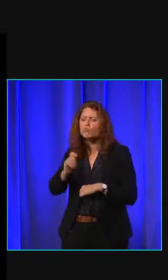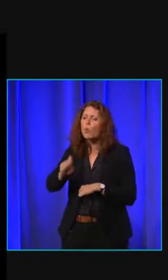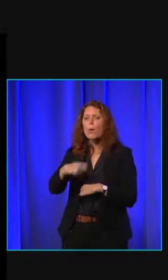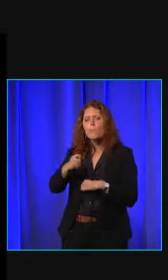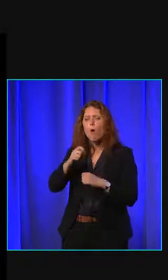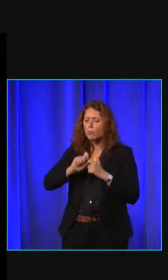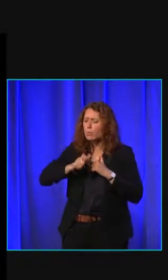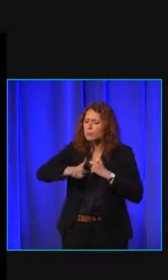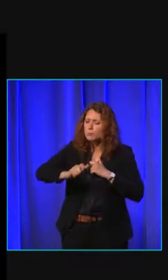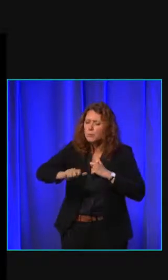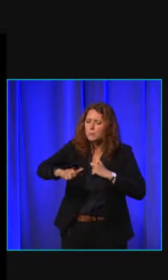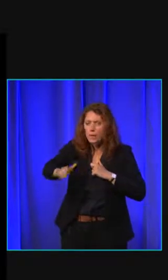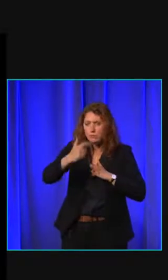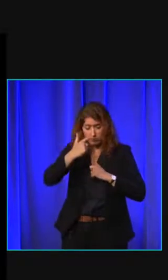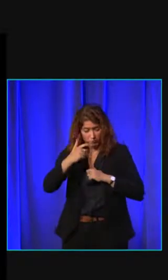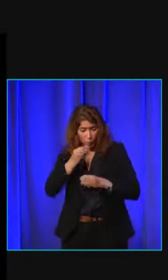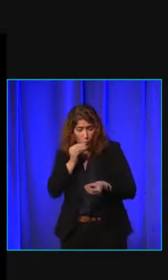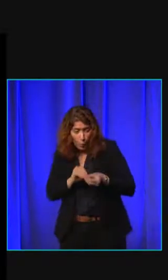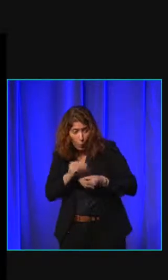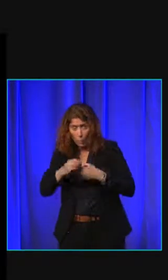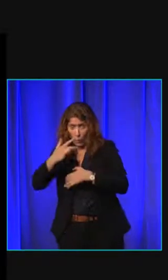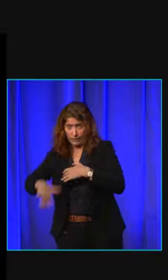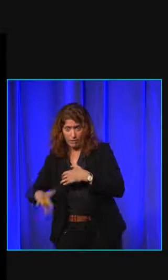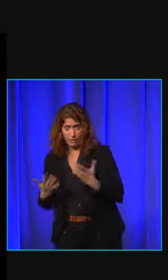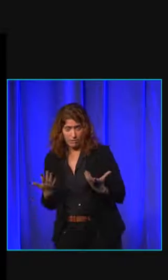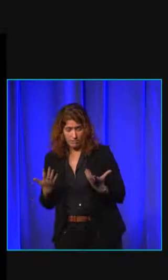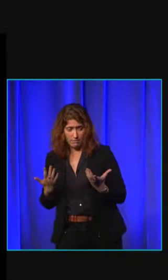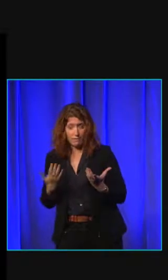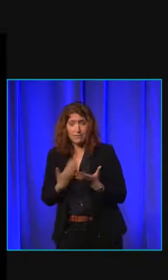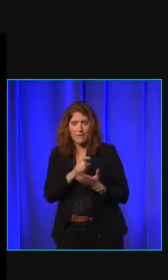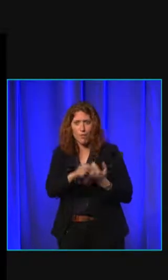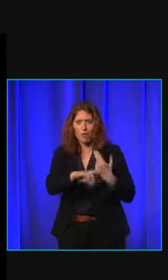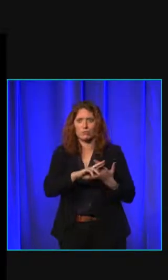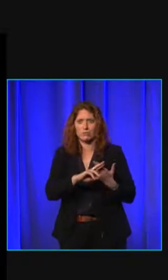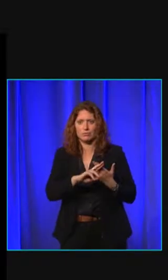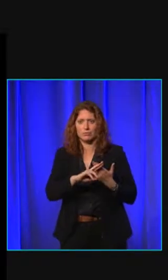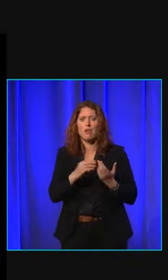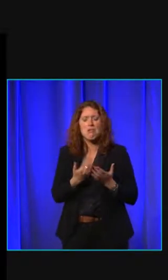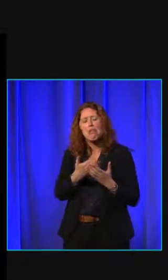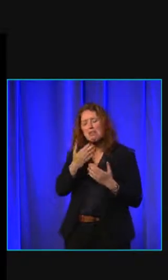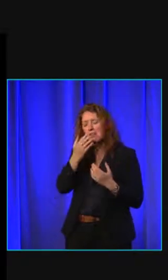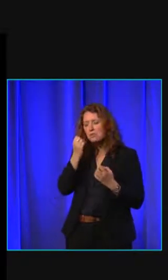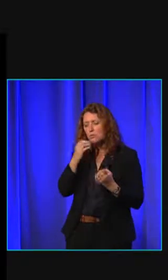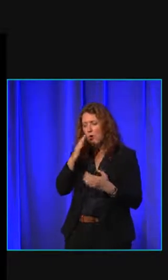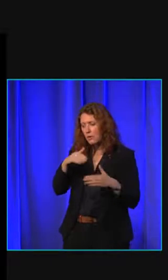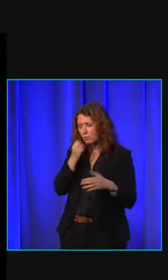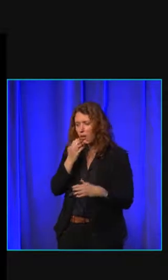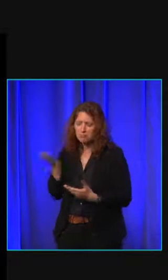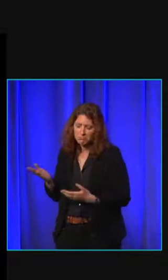de la séquence, ou est-ce qu'elle est en retard? Là, ça fonctionne relativement bien.